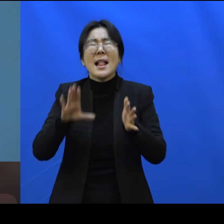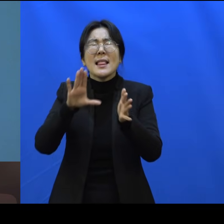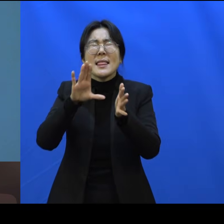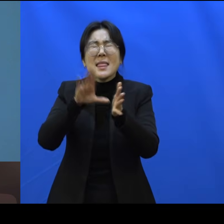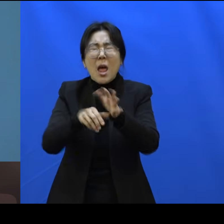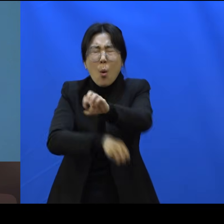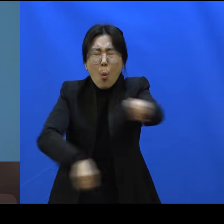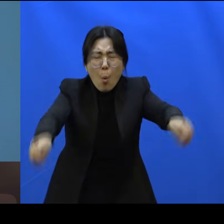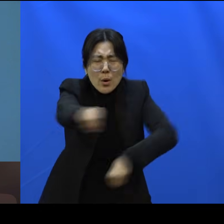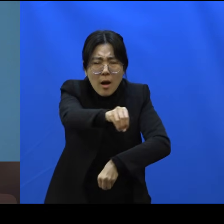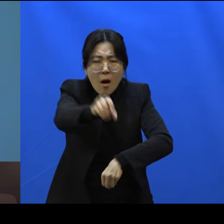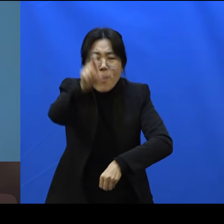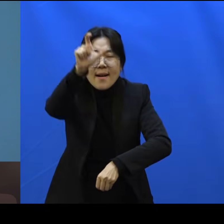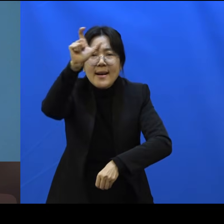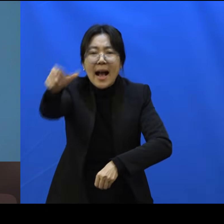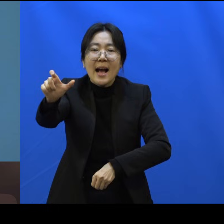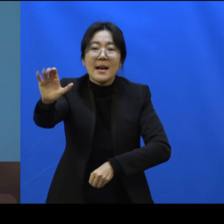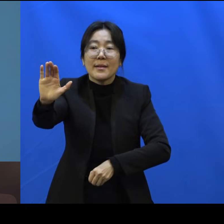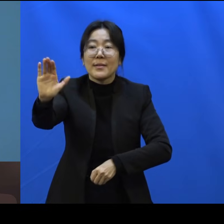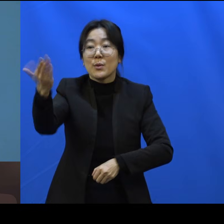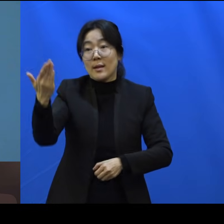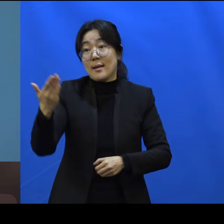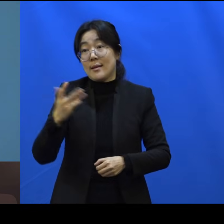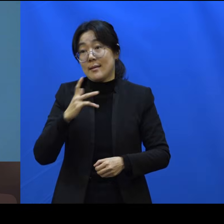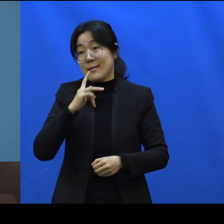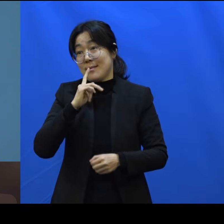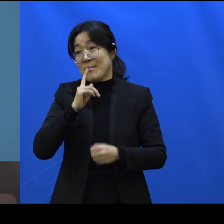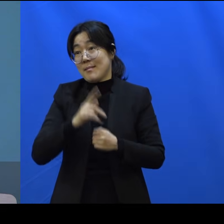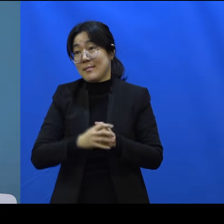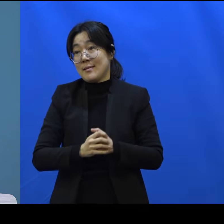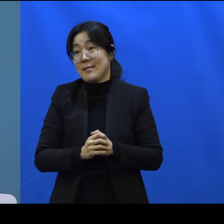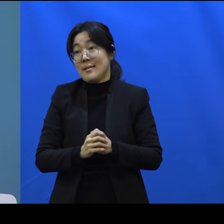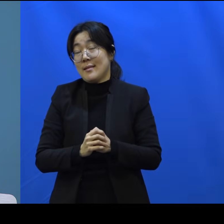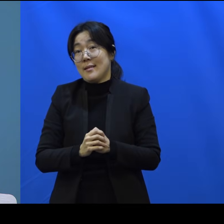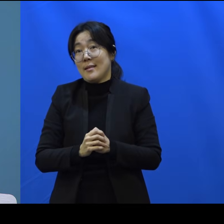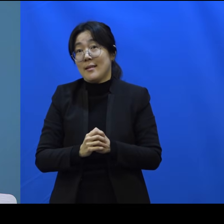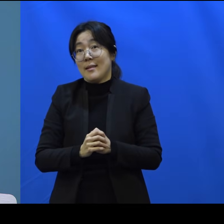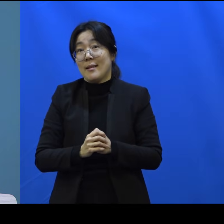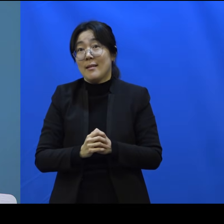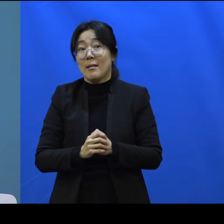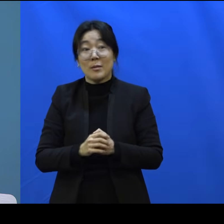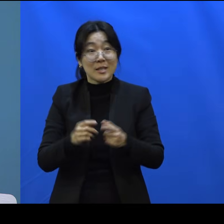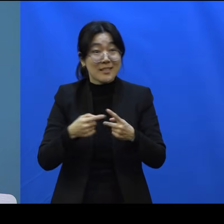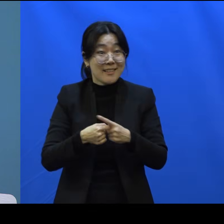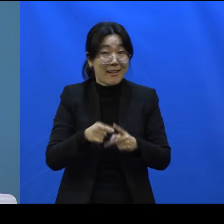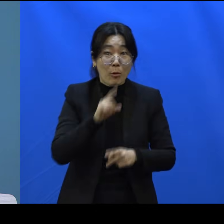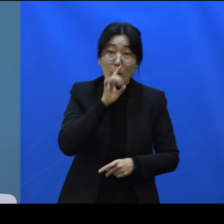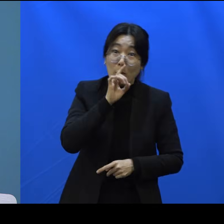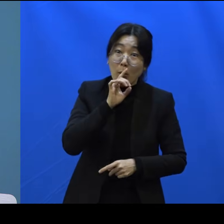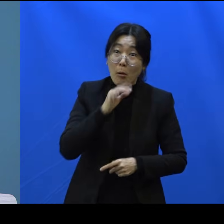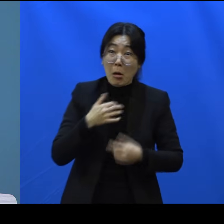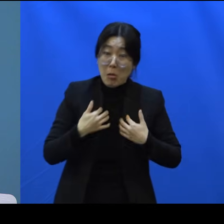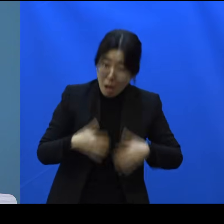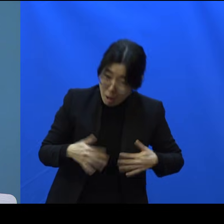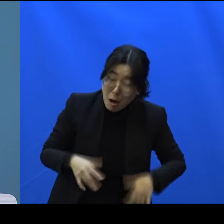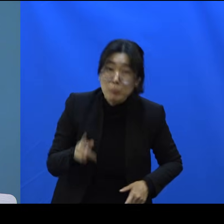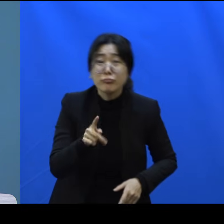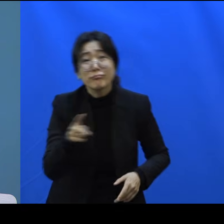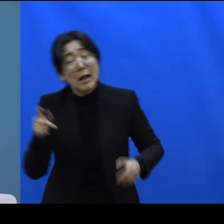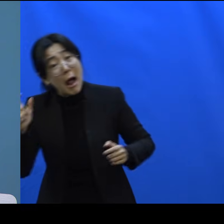그때의 강함이라. 내가 약할 그때의 강함이라. 참 이해가 안 되는 말씀이에요. 사실은